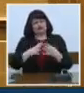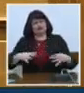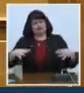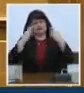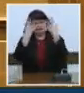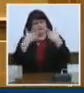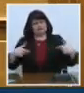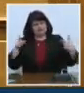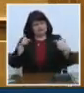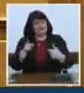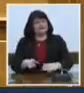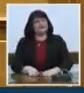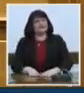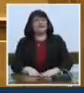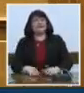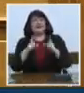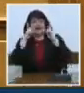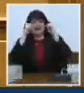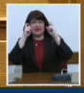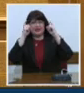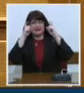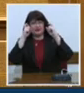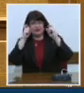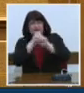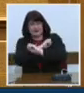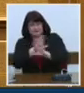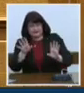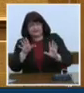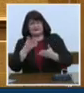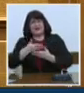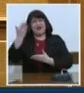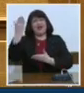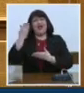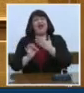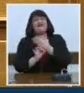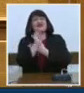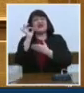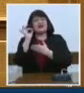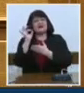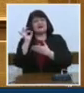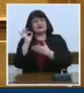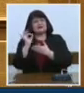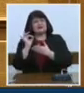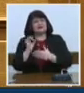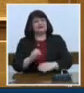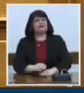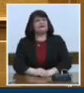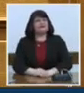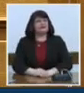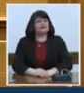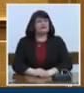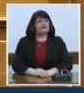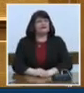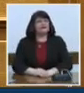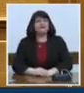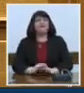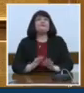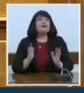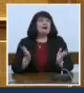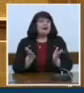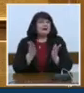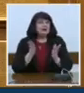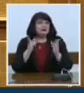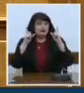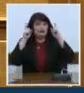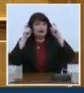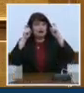μια πολύ ενδιαφέρουσα φωτογραφία, η οποία μάλιστα μπήκε και πρωτοσέλιδο στο site της Αυγής. Μόνο που, κύριε Τσίπρα, κάτι έλειπε από τη φωτογραφία. Κάτι